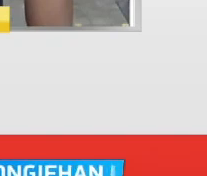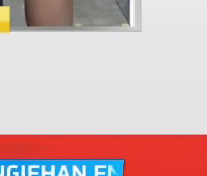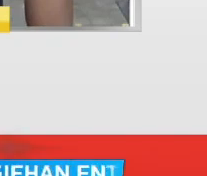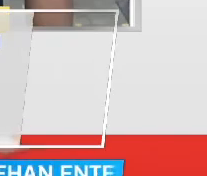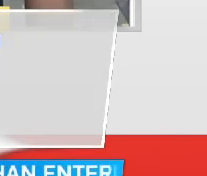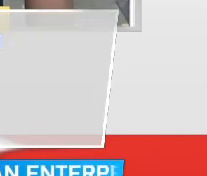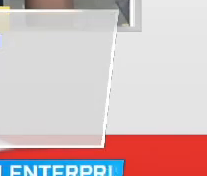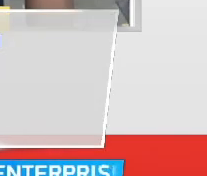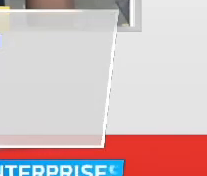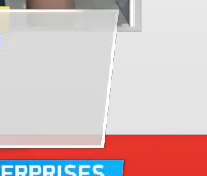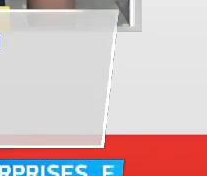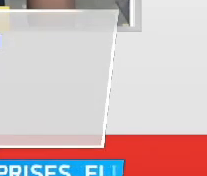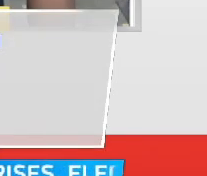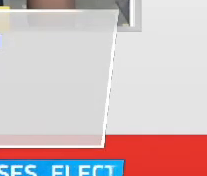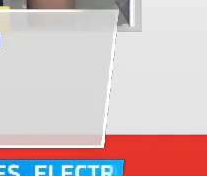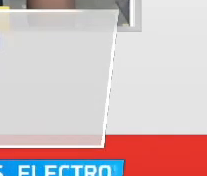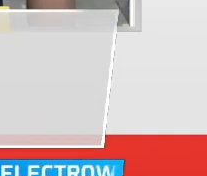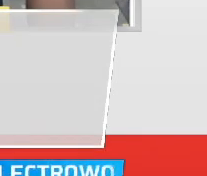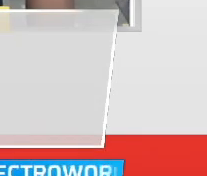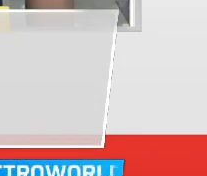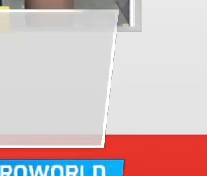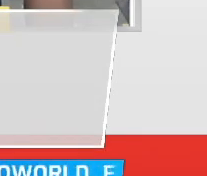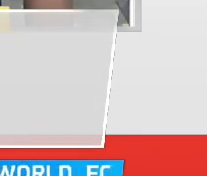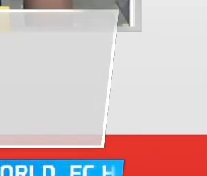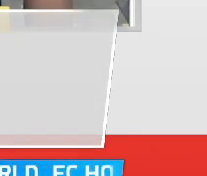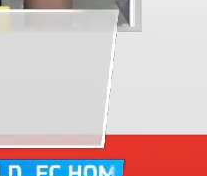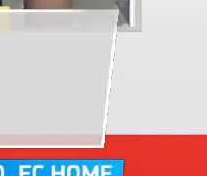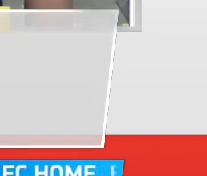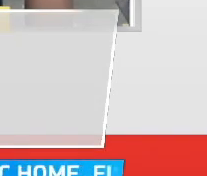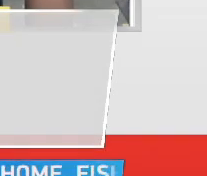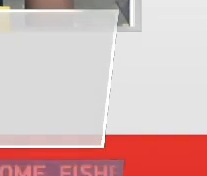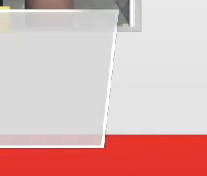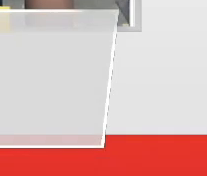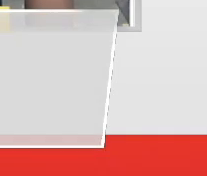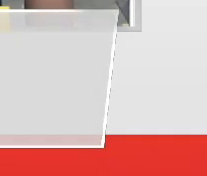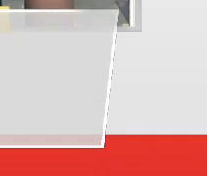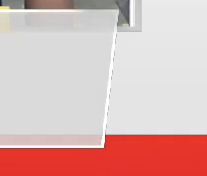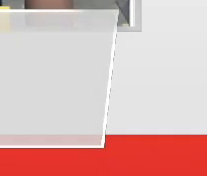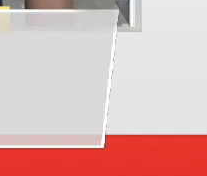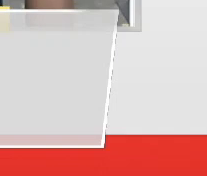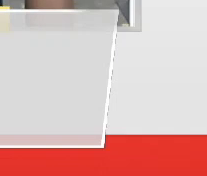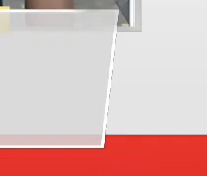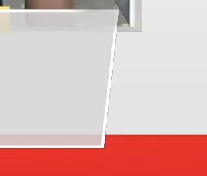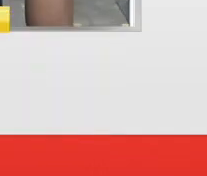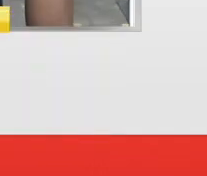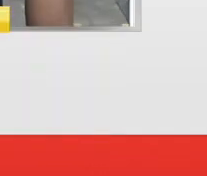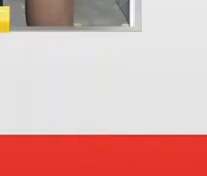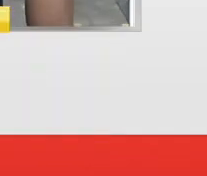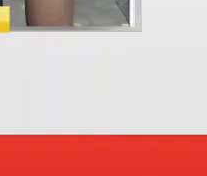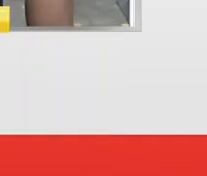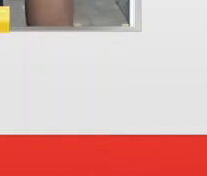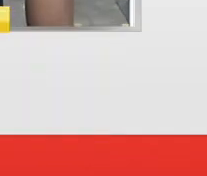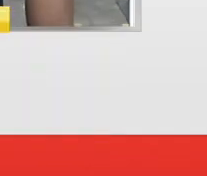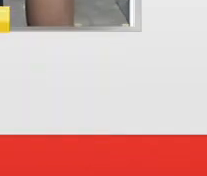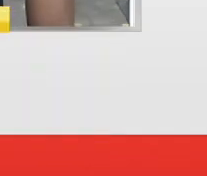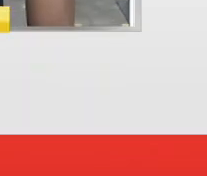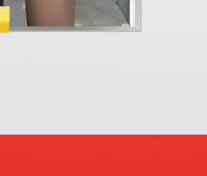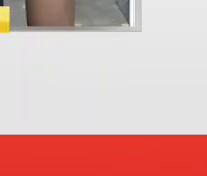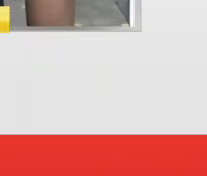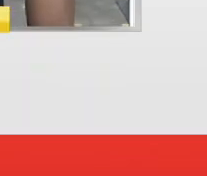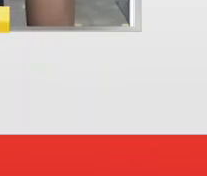At naway nabusog po kayo sa may init na balita sa oras na ito. Araw-araw pong tumutok sa Balitang Hali para sa mga balitang walang kinikilingan,